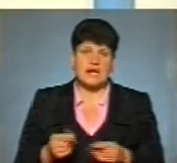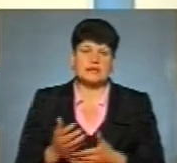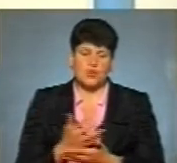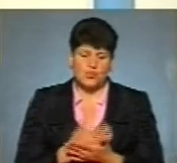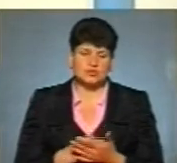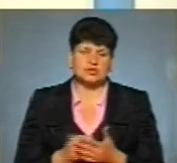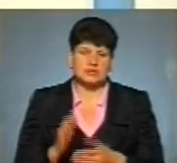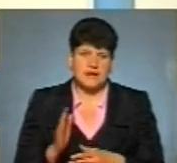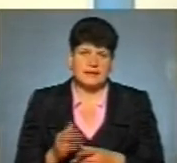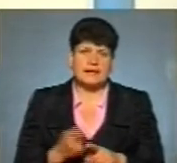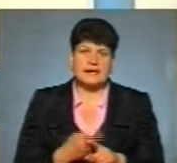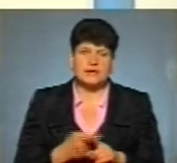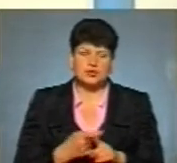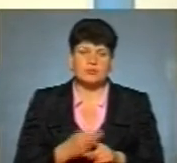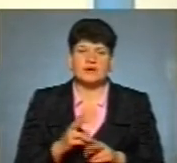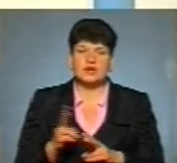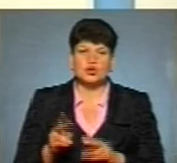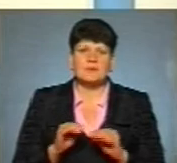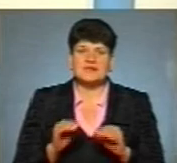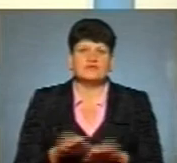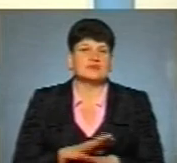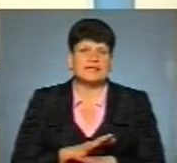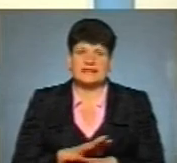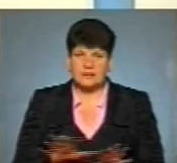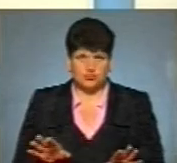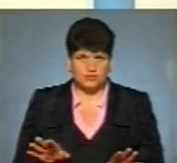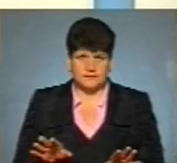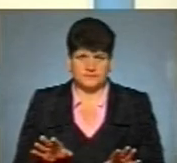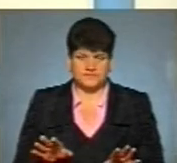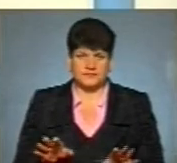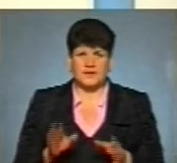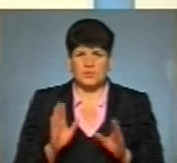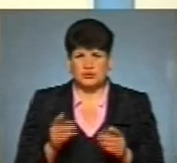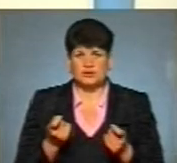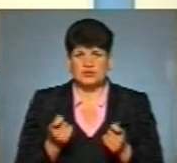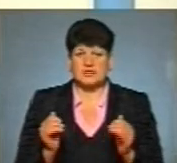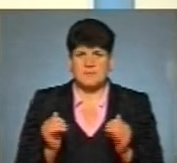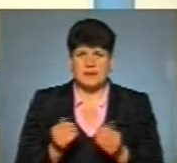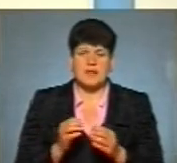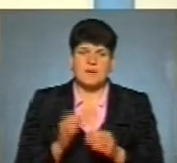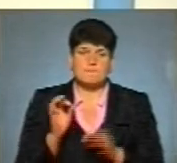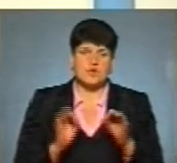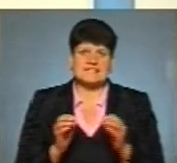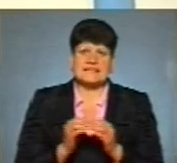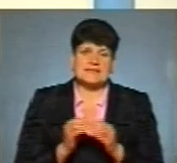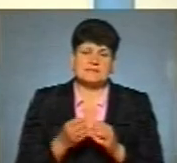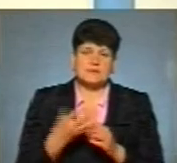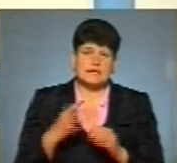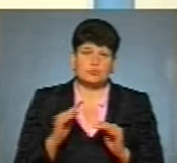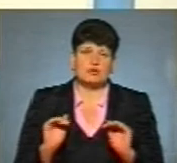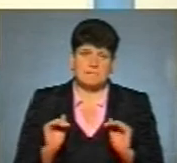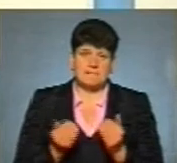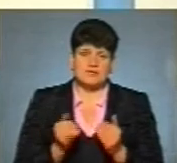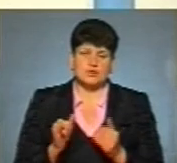але картоплі ніхто не буде пересаджувати. І буде трошки менше, на процентів 10-15 буде менше врожаю,